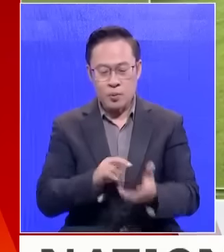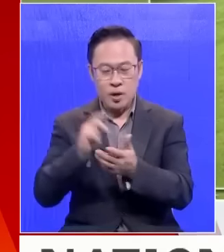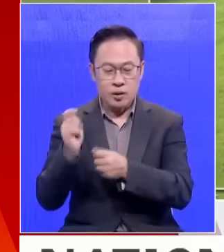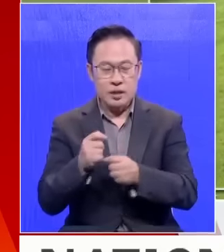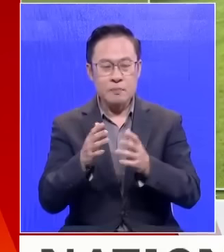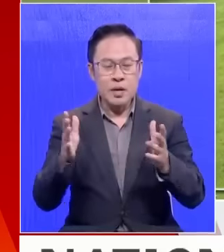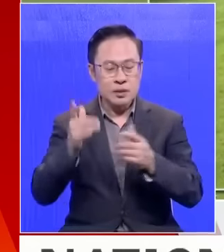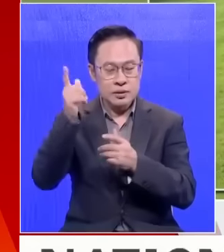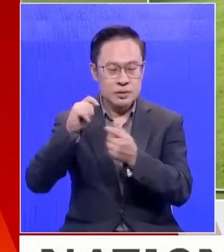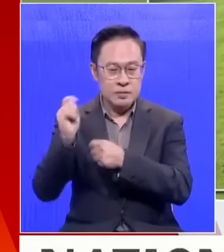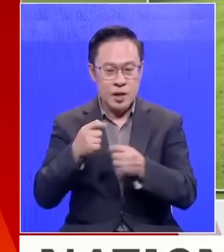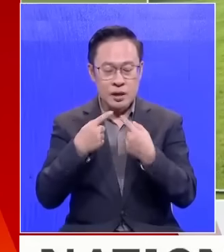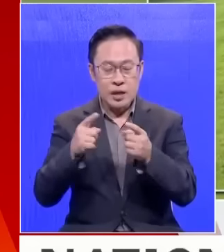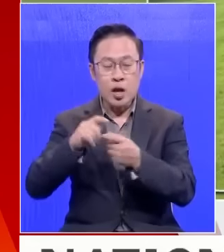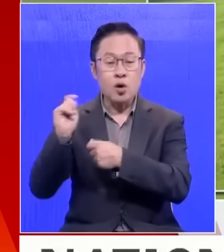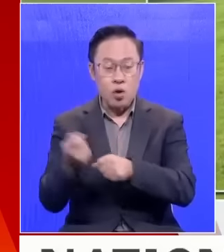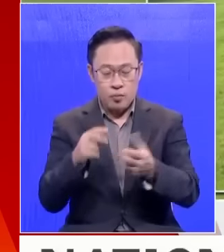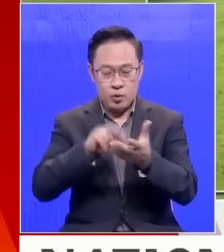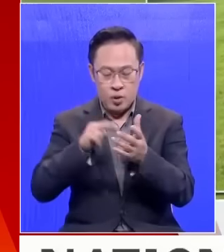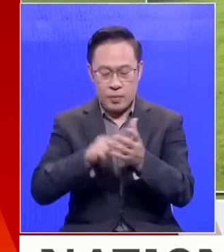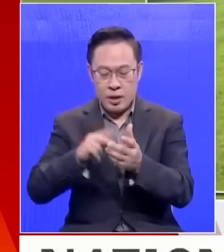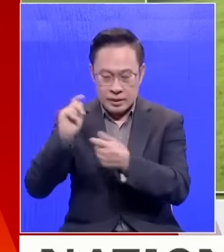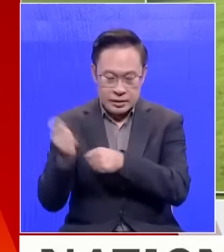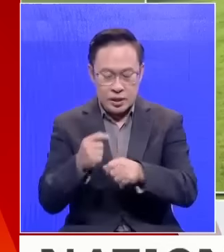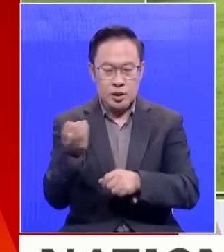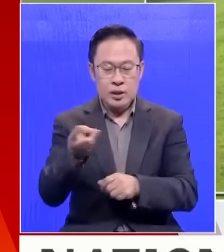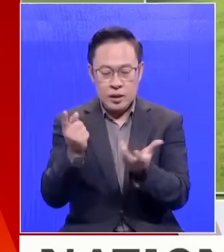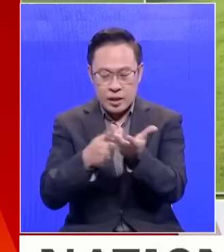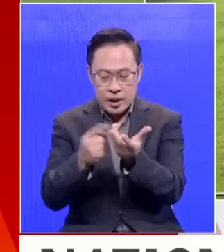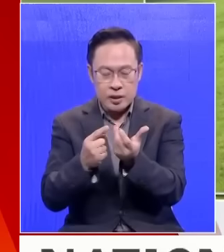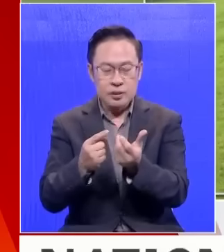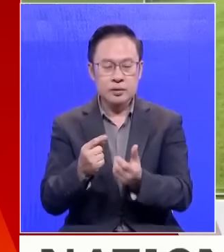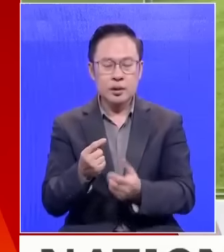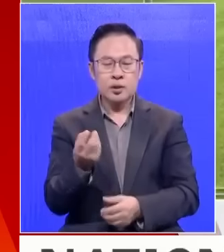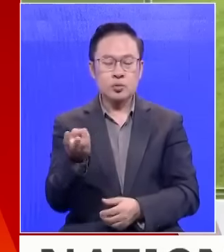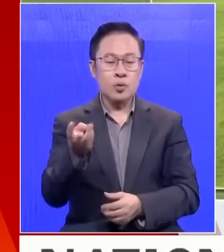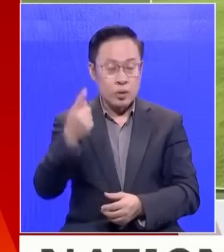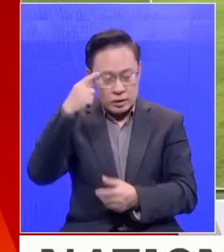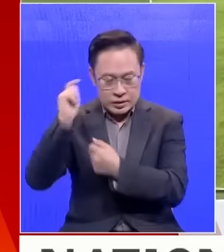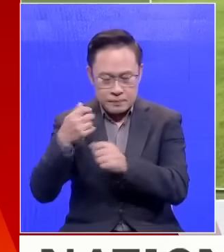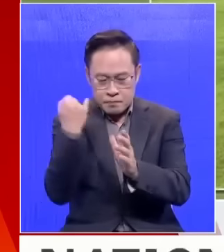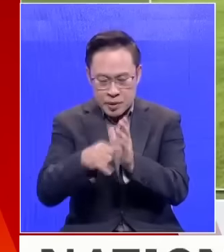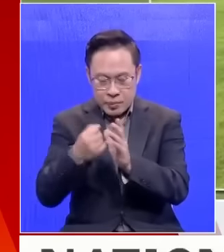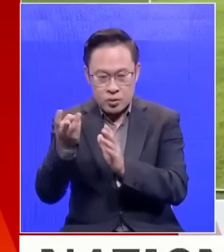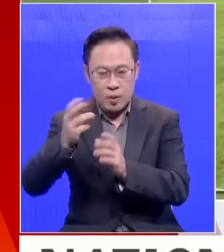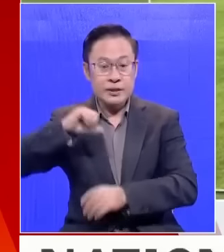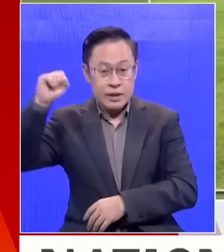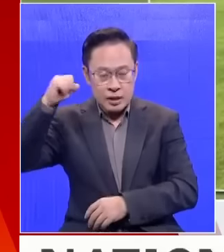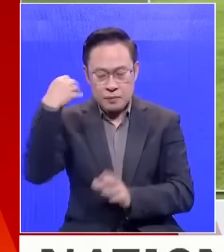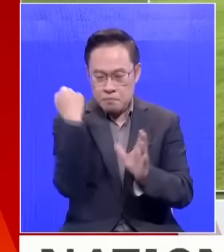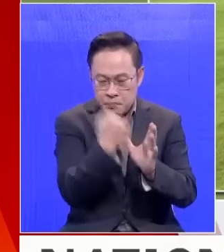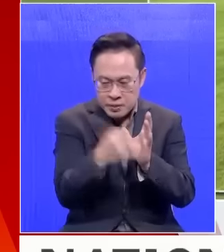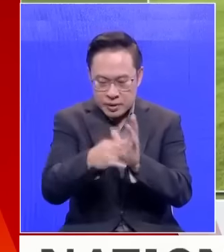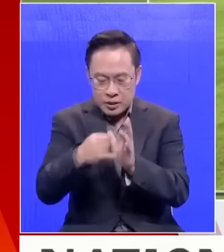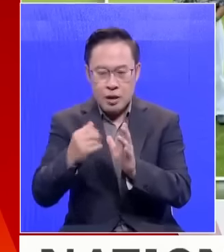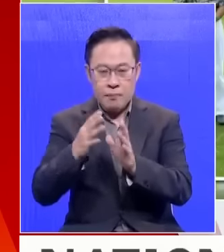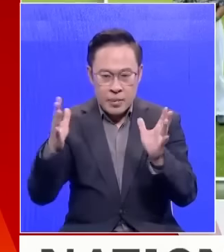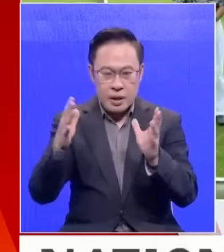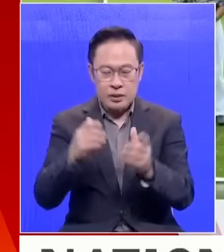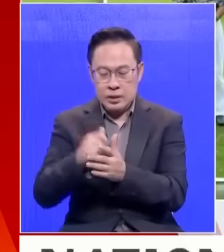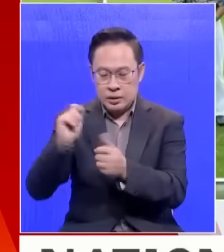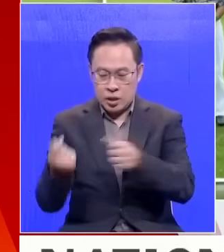ไม่ได้มีการคุยเรื่องการเมืองถ้าจะรับล่อๆนะไม่มีวันได้เห็นภาพหรอกแต่เห็นภาพแปลว่า เขาไม่มีการคุยกันสบายสบาย ค่ะ